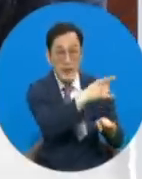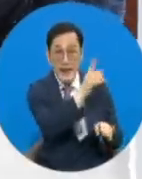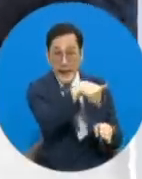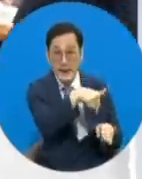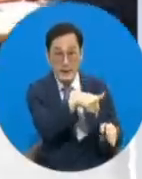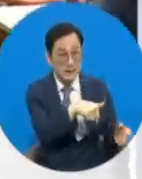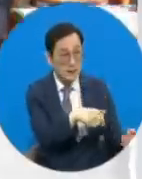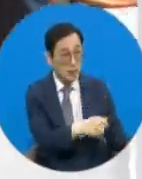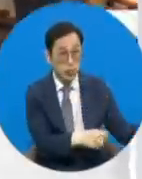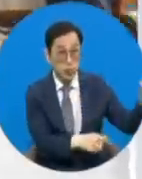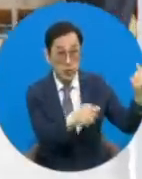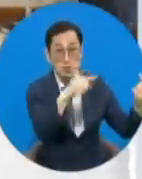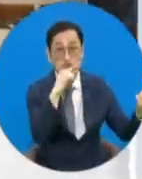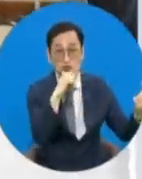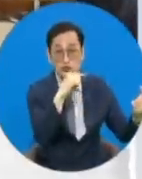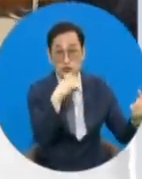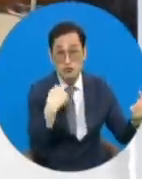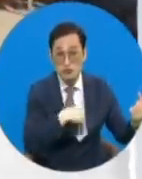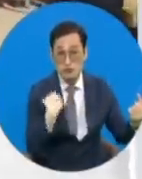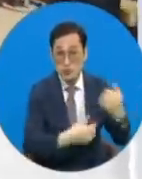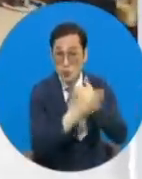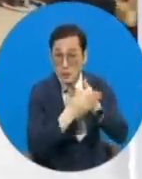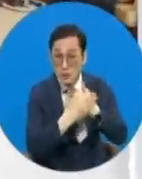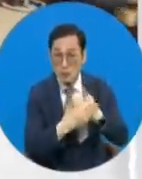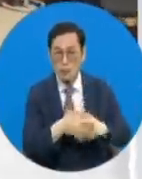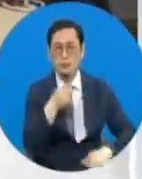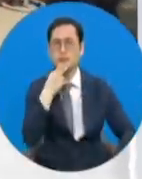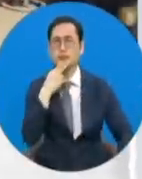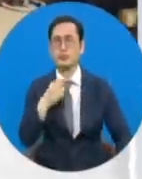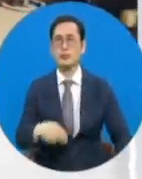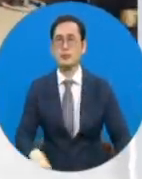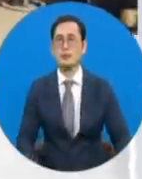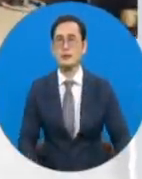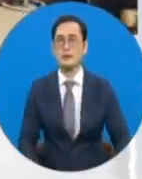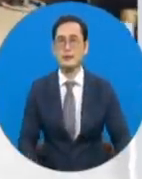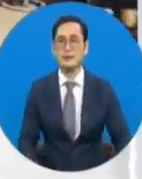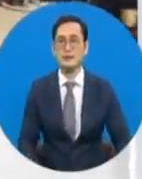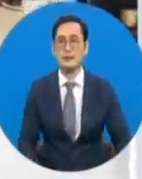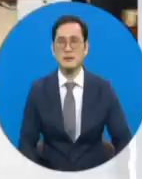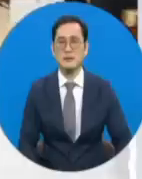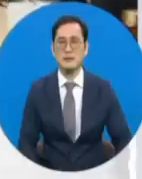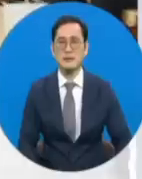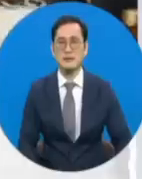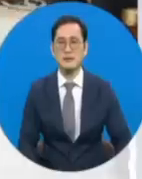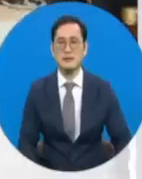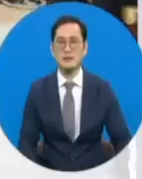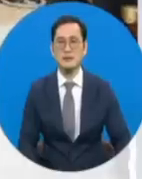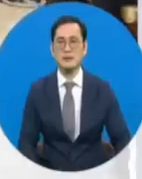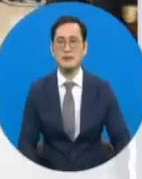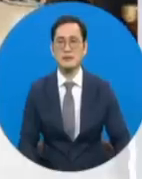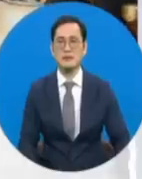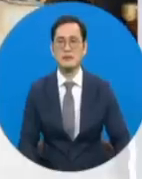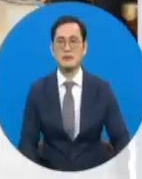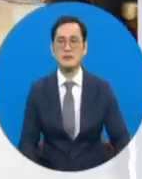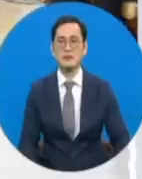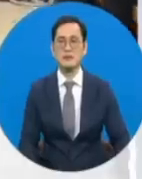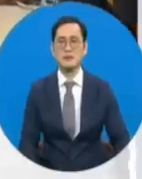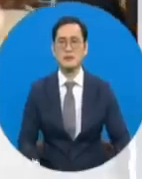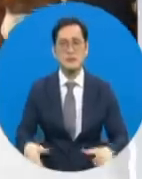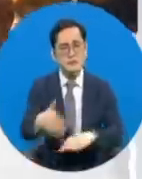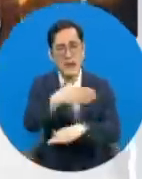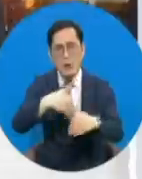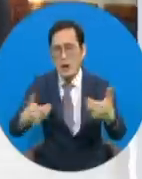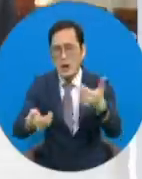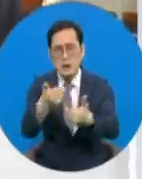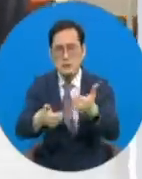중국으로부터 보호받을 수 있어요? 그러면 어딘가를 선택을 해야 하는데 이 시대와 상황이 변환돼서 선택을 한 거거든요. 근데